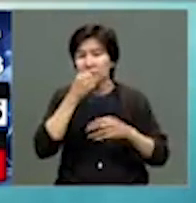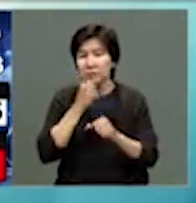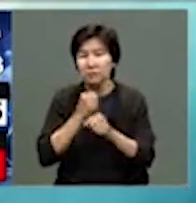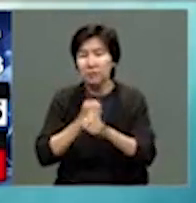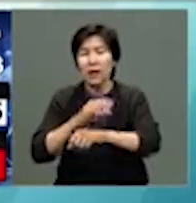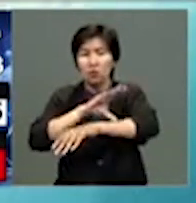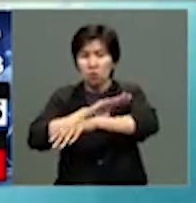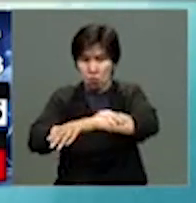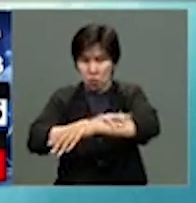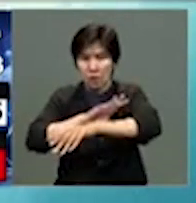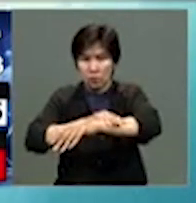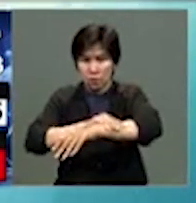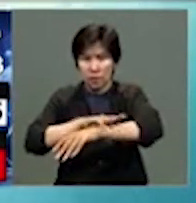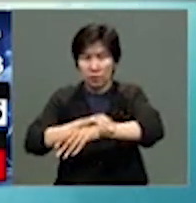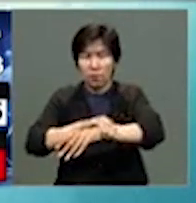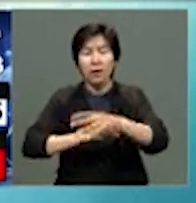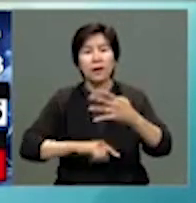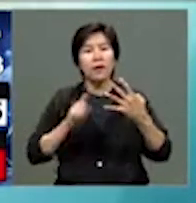รายเป็นอาชีพพนักงานนวดอีก 1